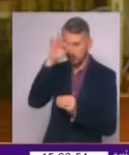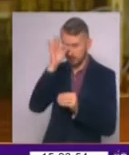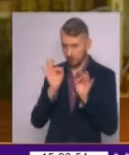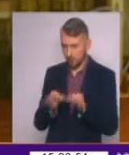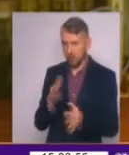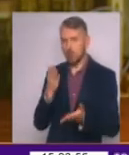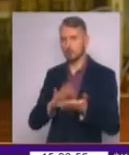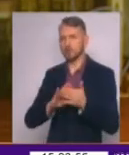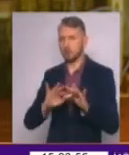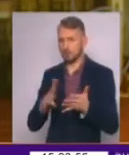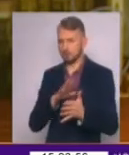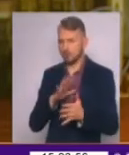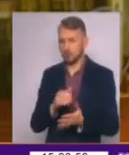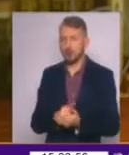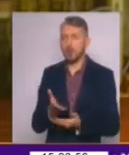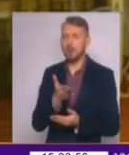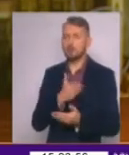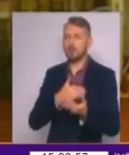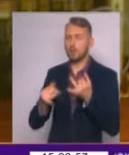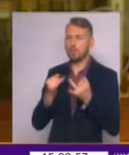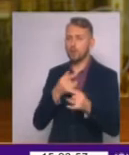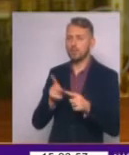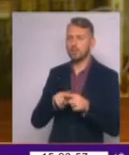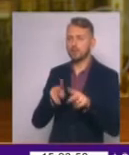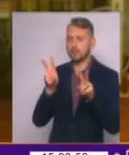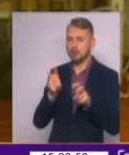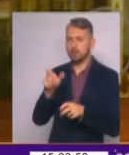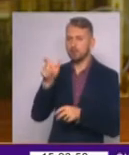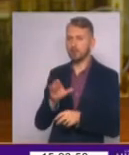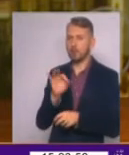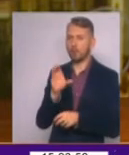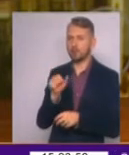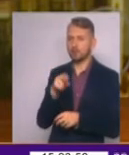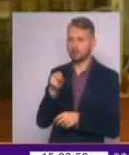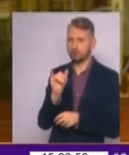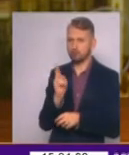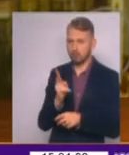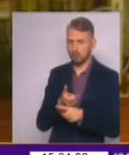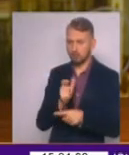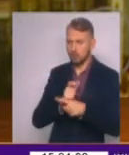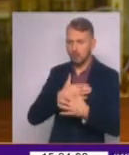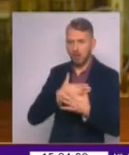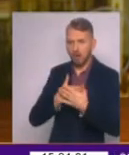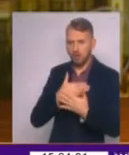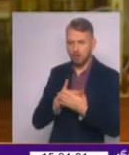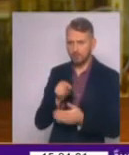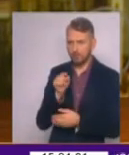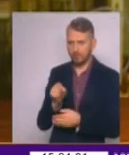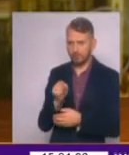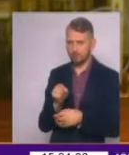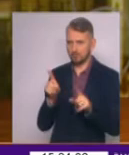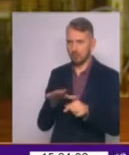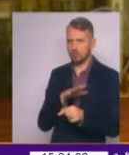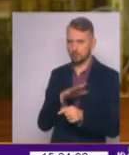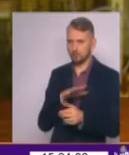чи інша ситуація відбувалася. Ми говорили з приводу цієї теми з паном Осадчуком, який також досить активно, я так розумію, що він також долучався до